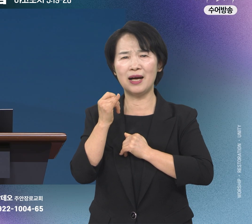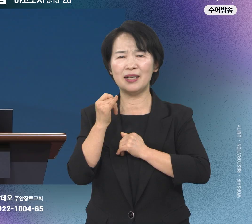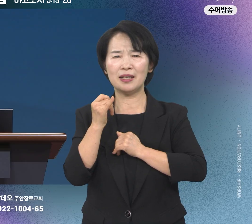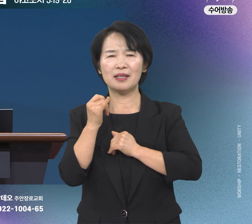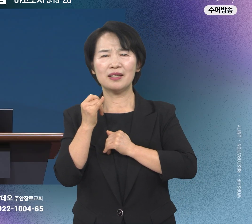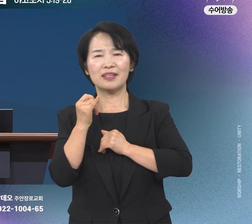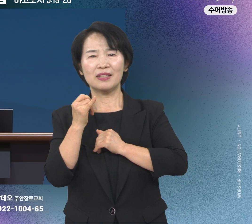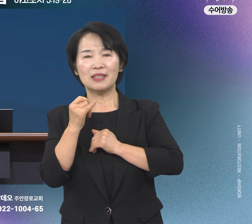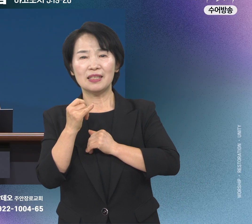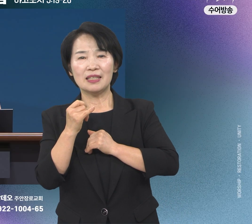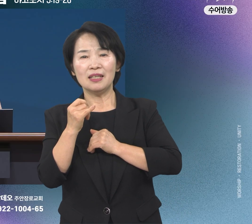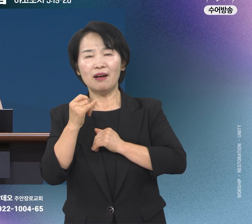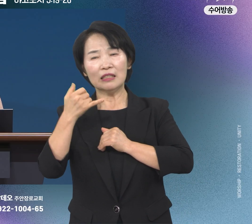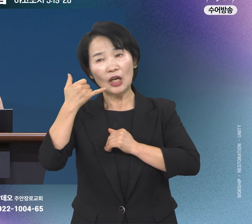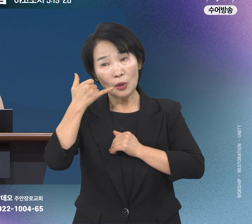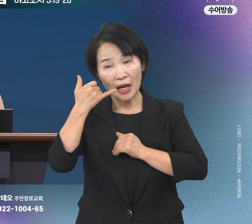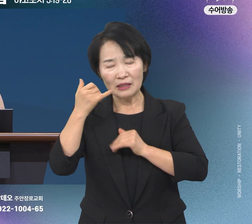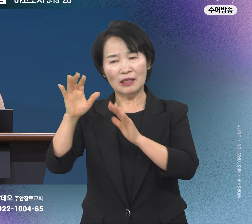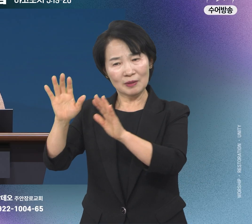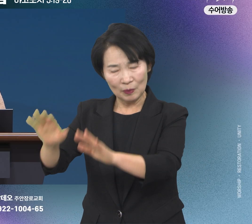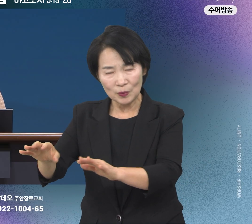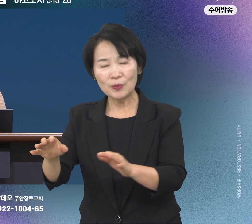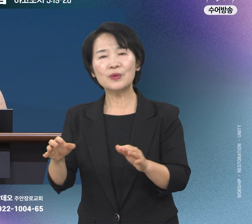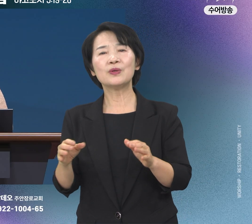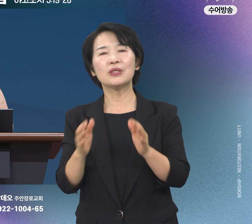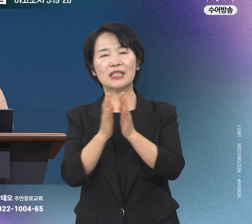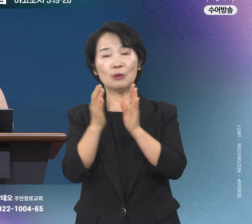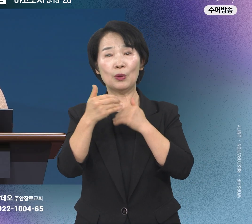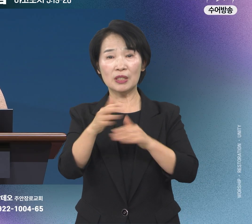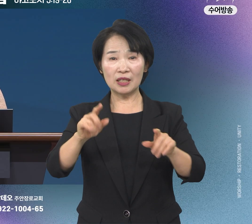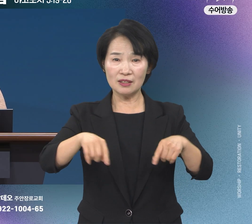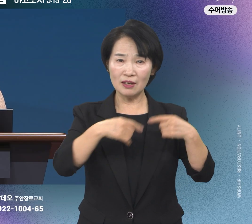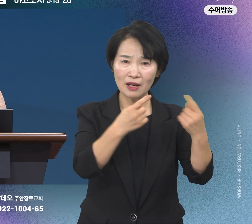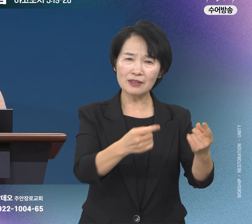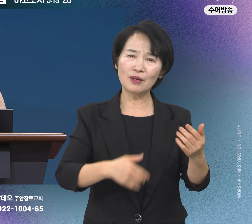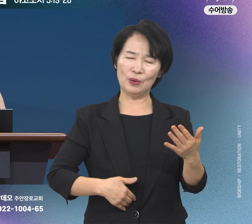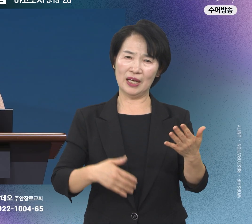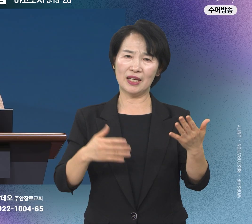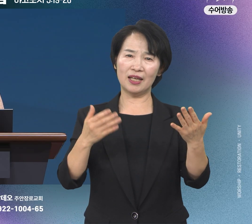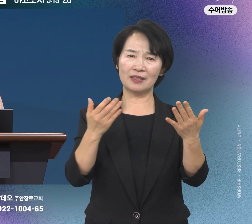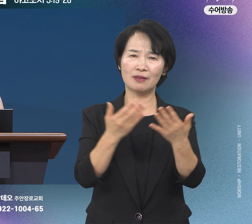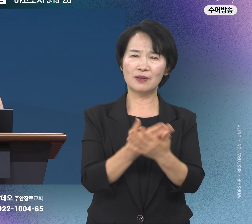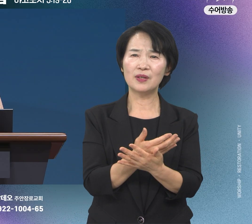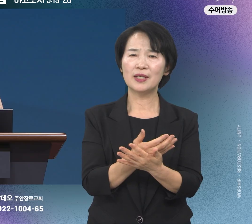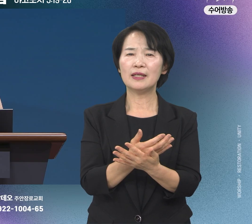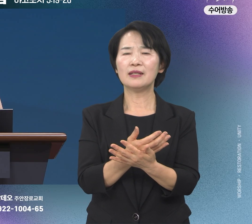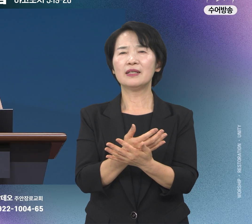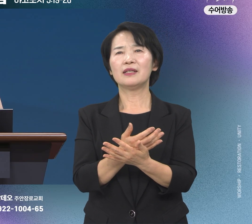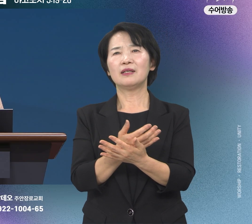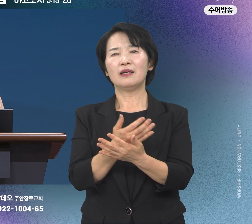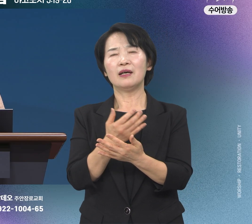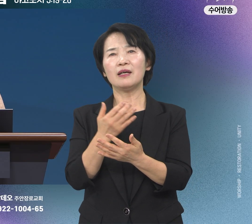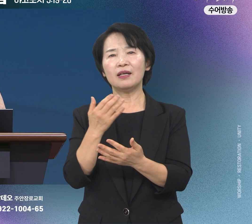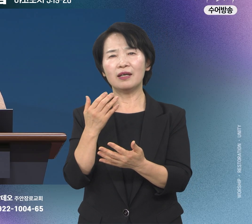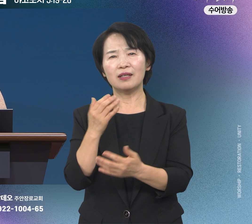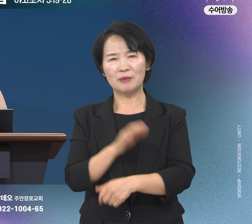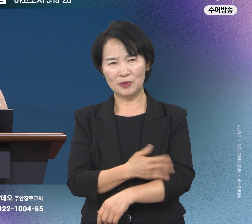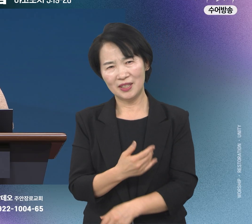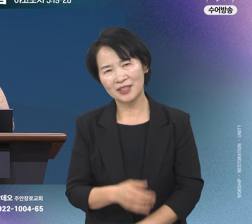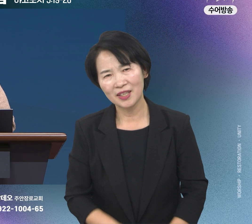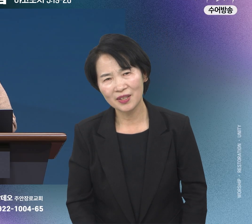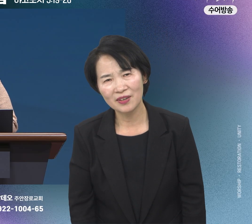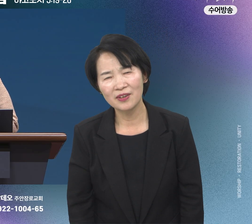기도실로 가서 엉엉 회개했습니다. 하나님, 제가 정말 잘못했습니다. 제가